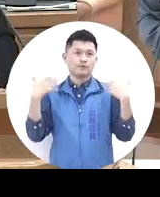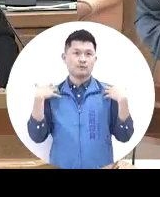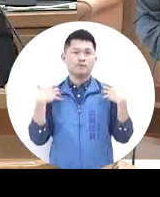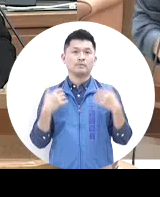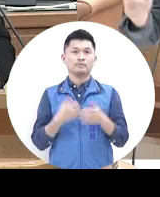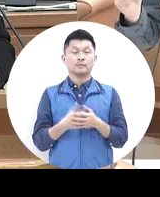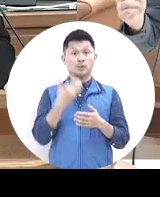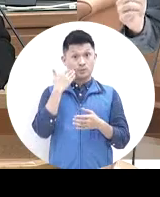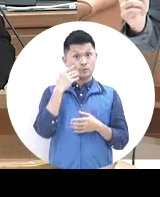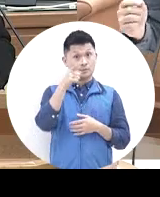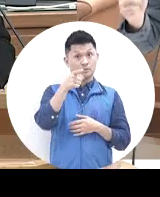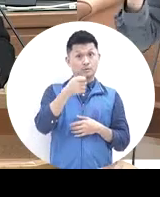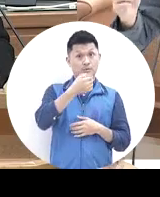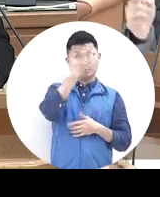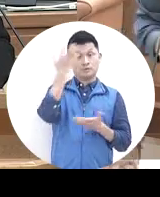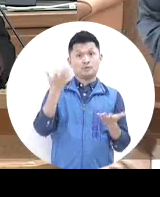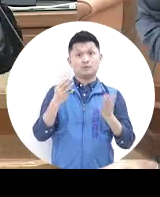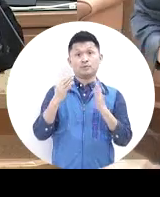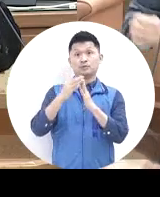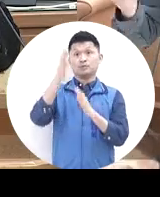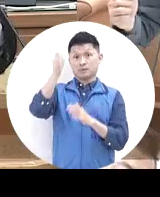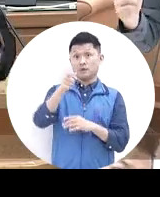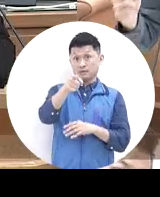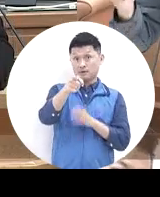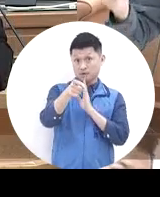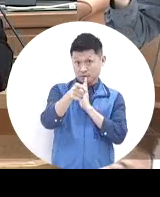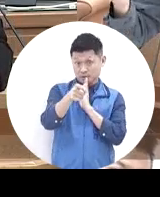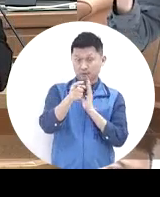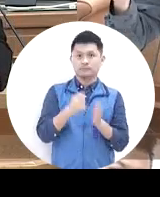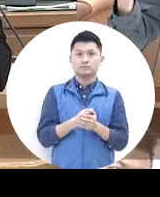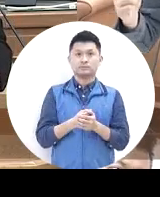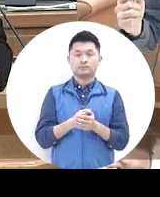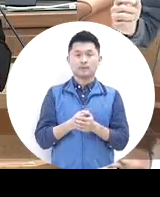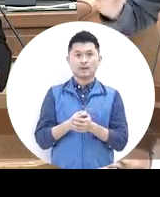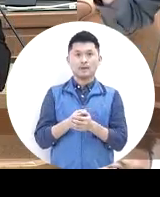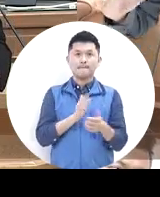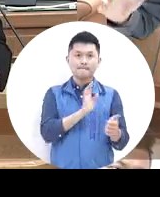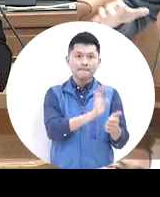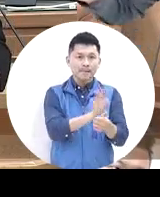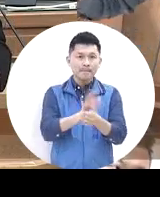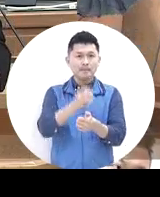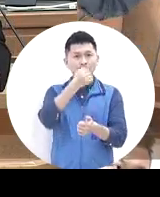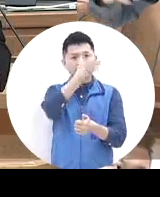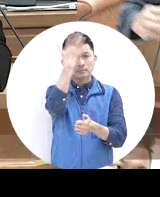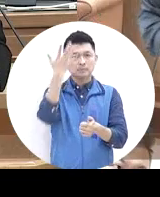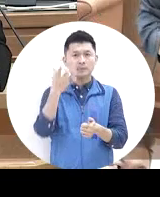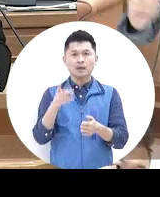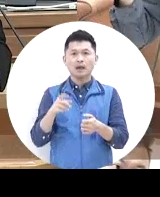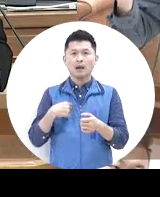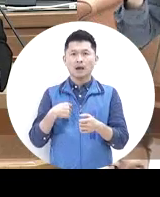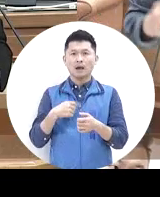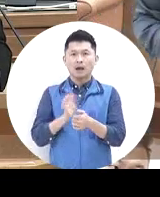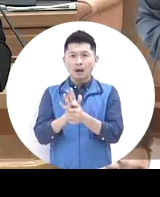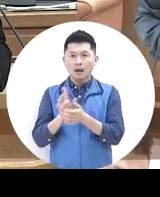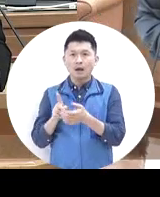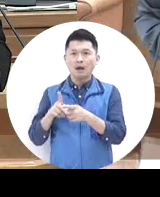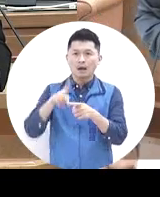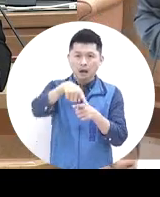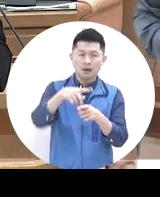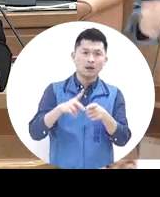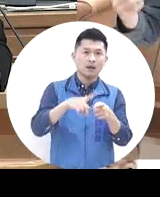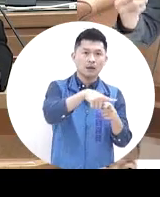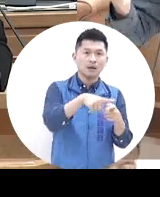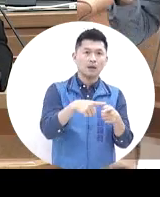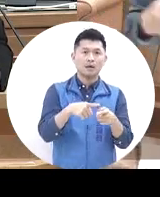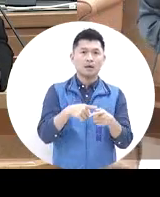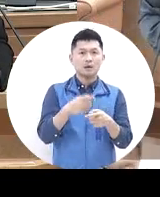您担任这个青年事务局的局长，你要怎么样去协助这些年轻人解决这跨局处的问题，这是很重要的。